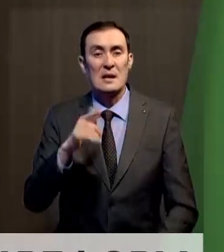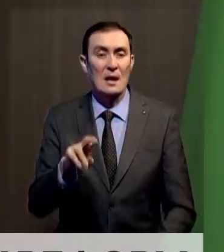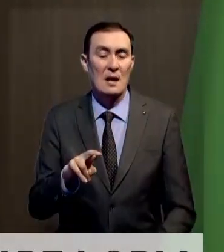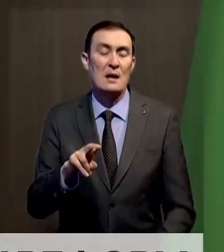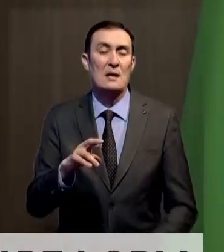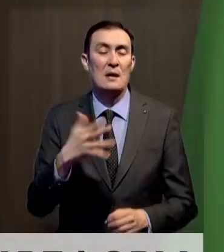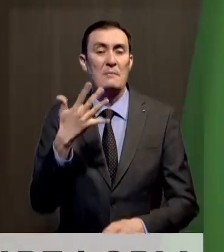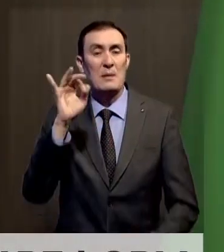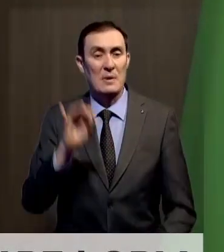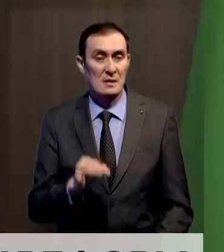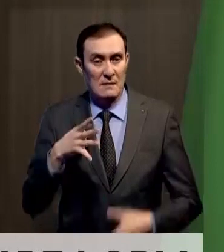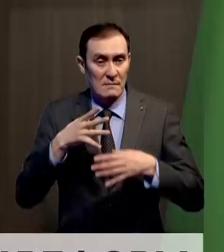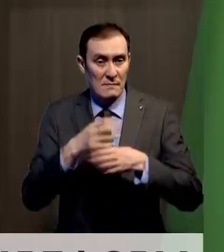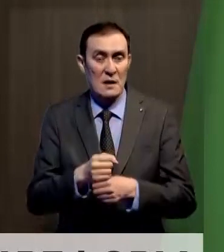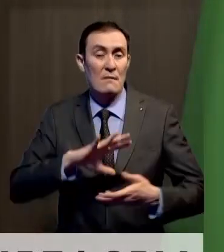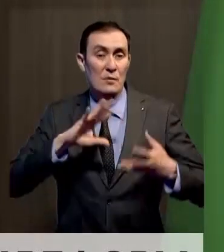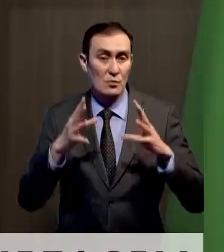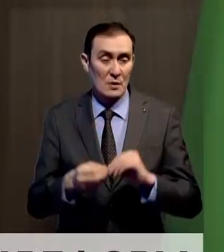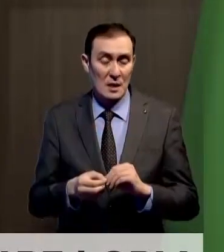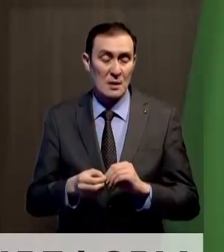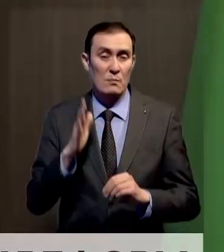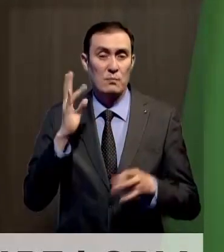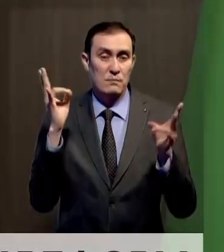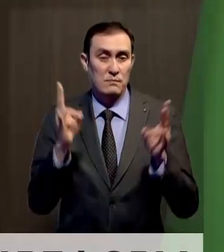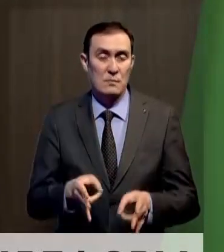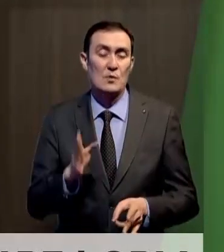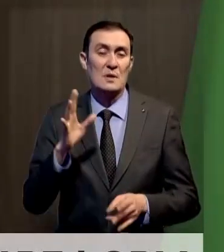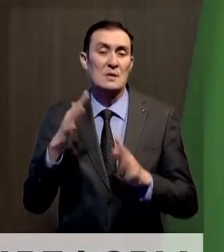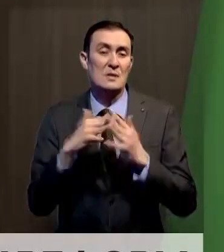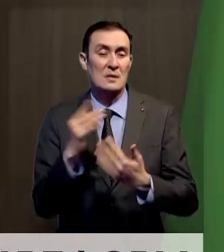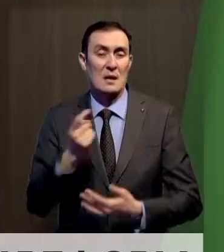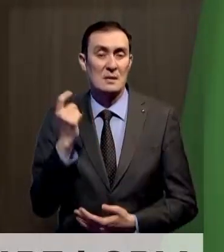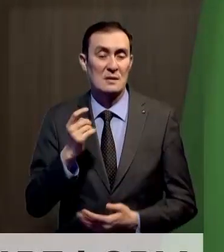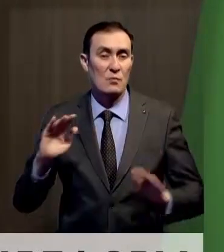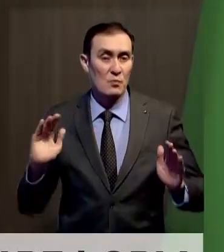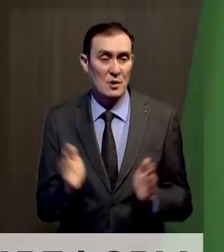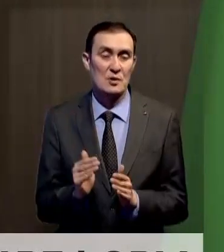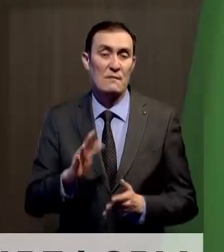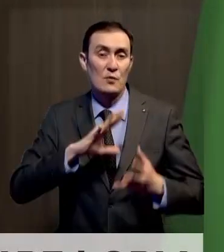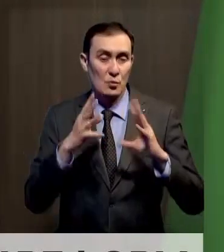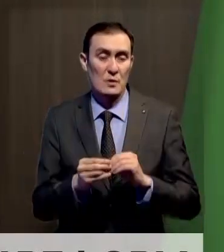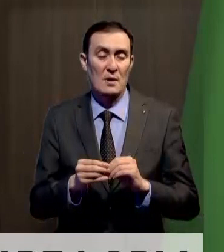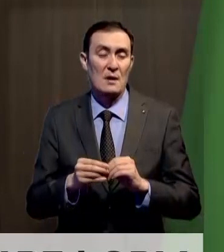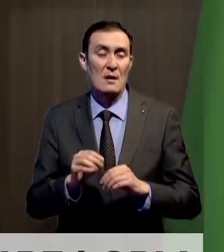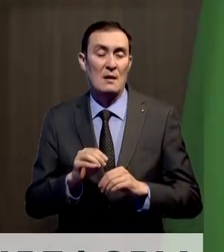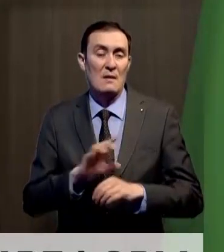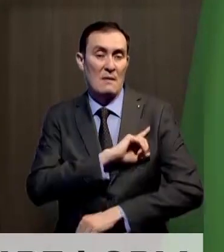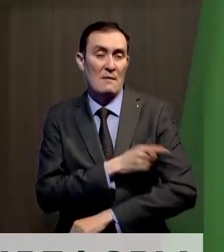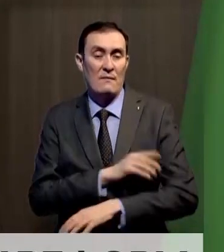5%. В результате пострадает сельское хозяйство, скажется на